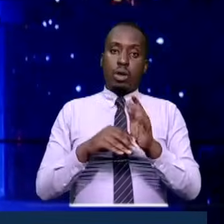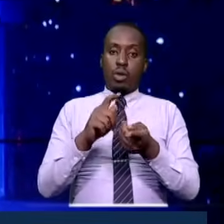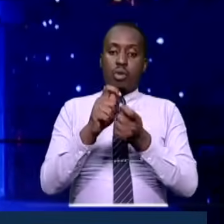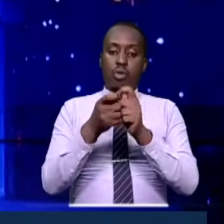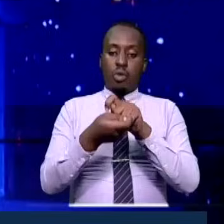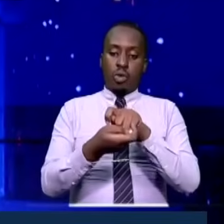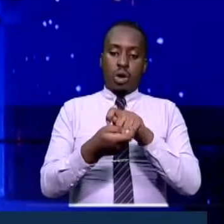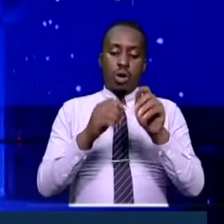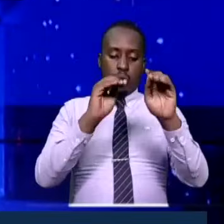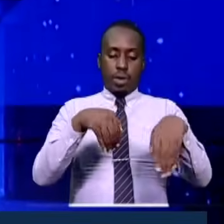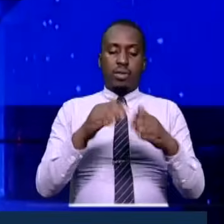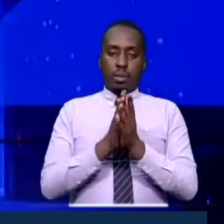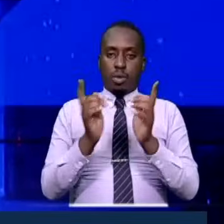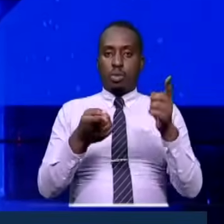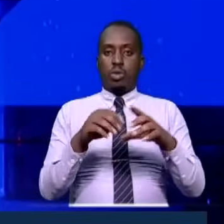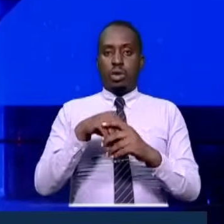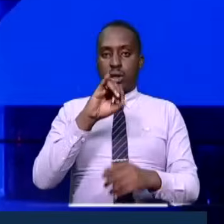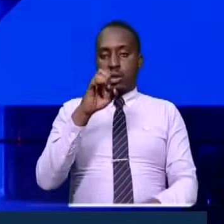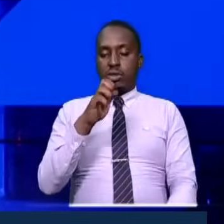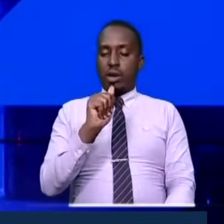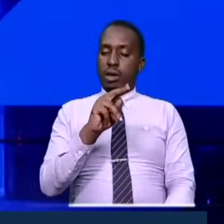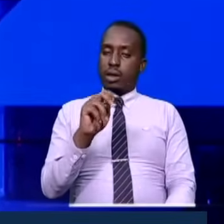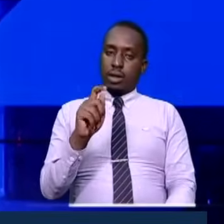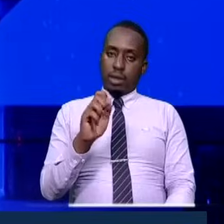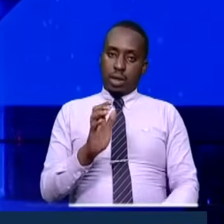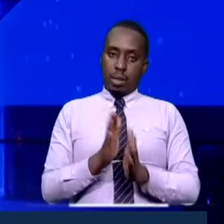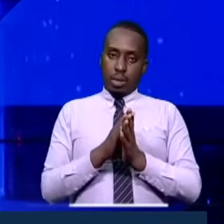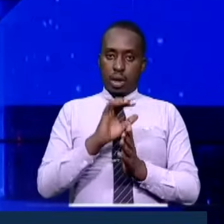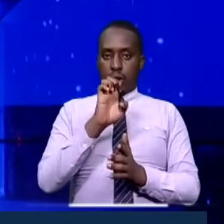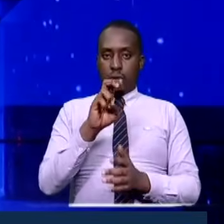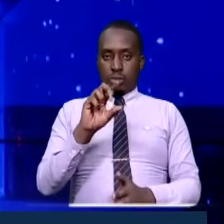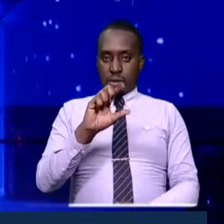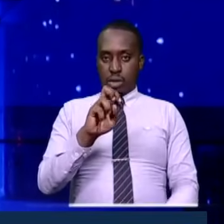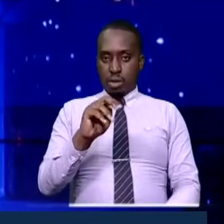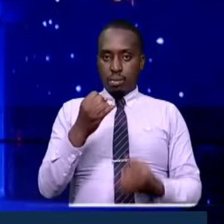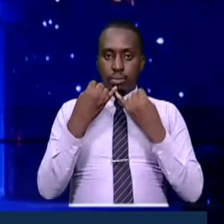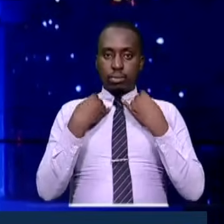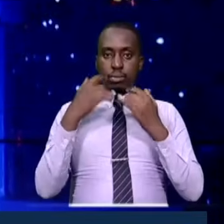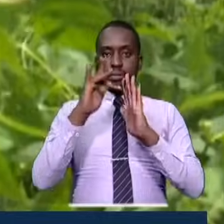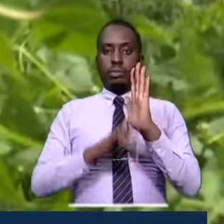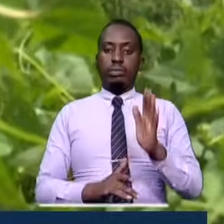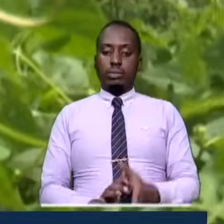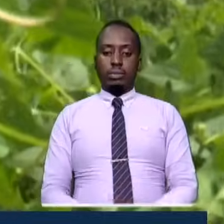kuvugurura ubuhinzi n'ubworozi Jeannette w'ababyeyi na Eugene Ndayisaba baraduhinkura irambuye